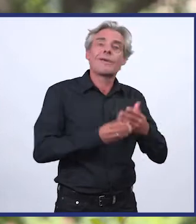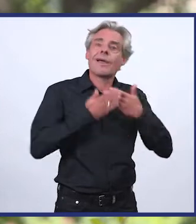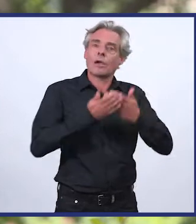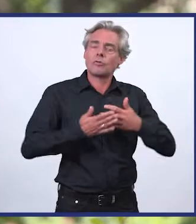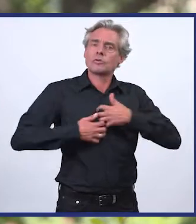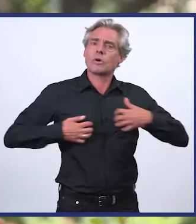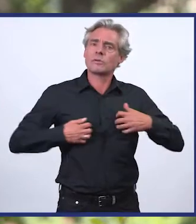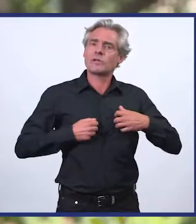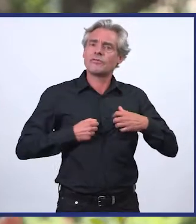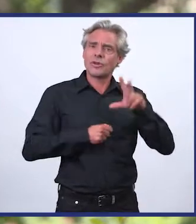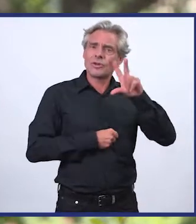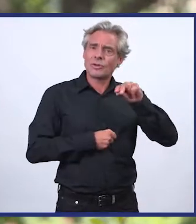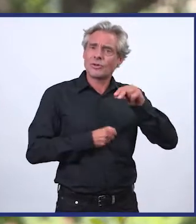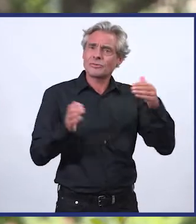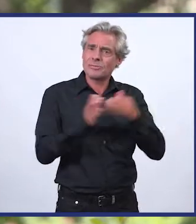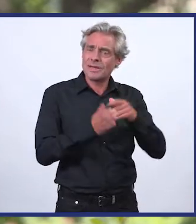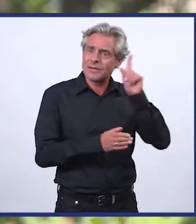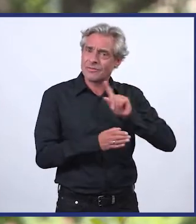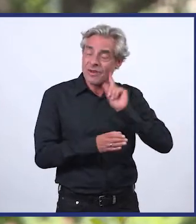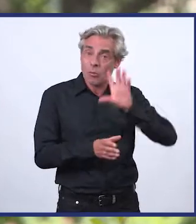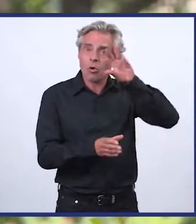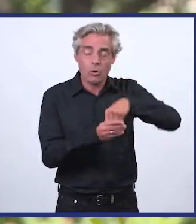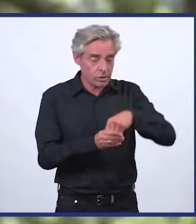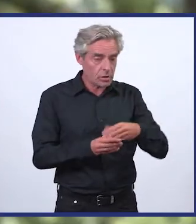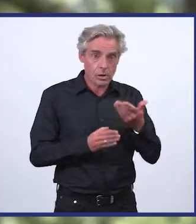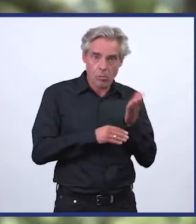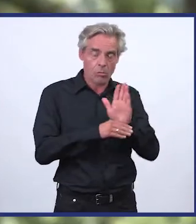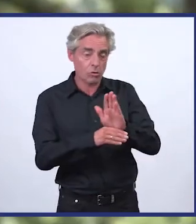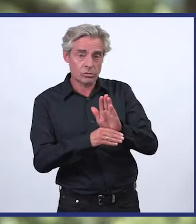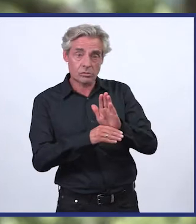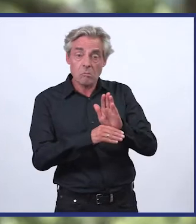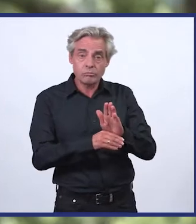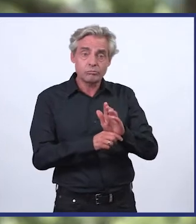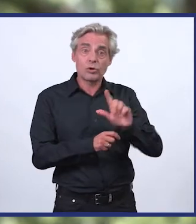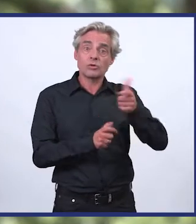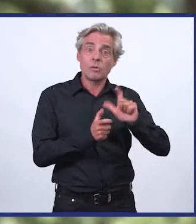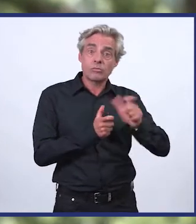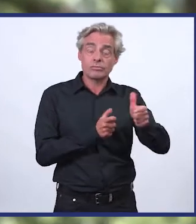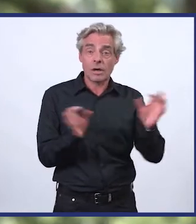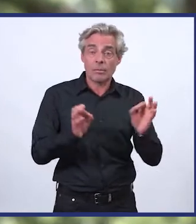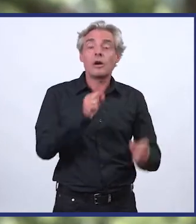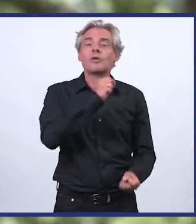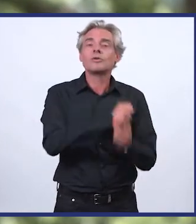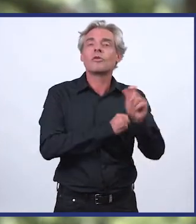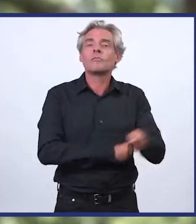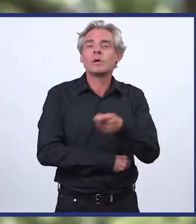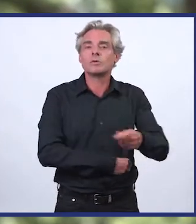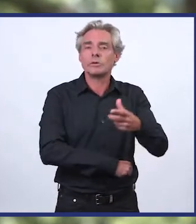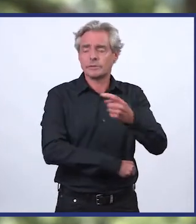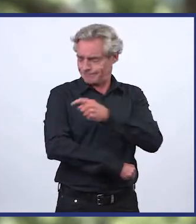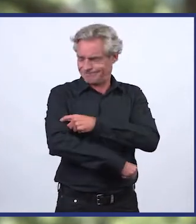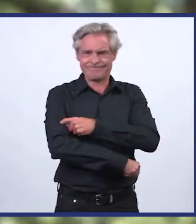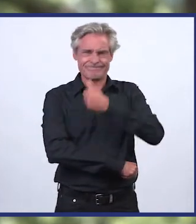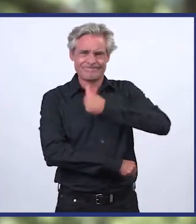monde, il y a une étude scientifique, par exemple, de plus de 30 000 femmes qui montre qu'il n'y a aucun effet secondaire autre que les petites